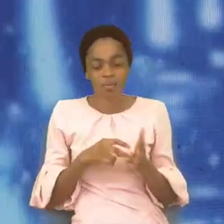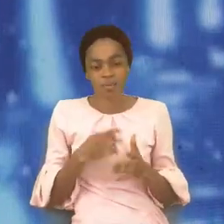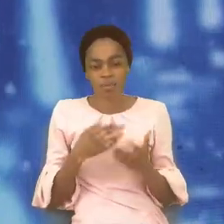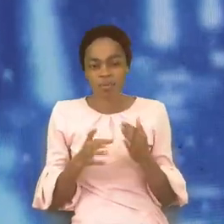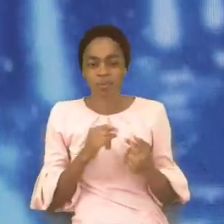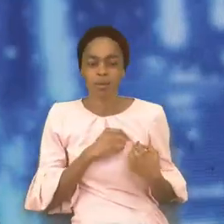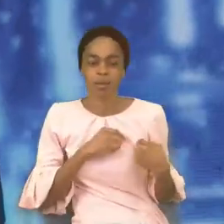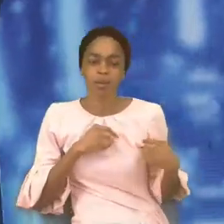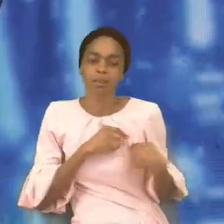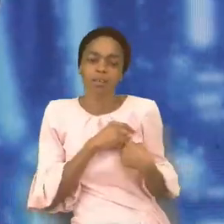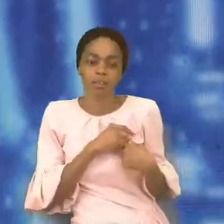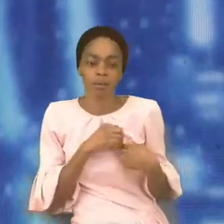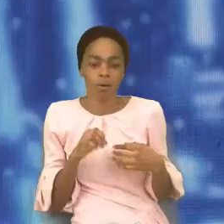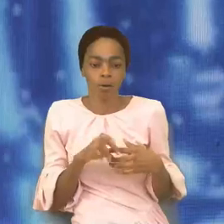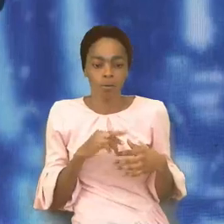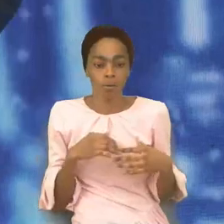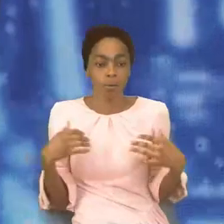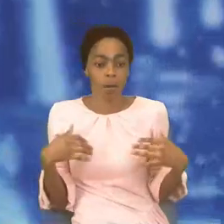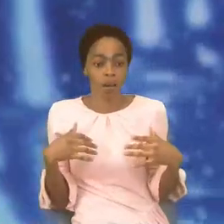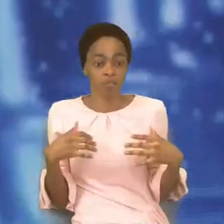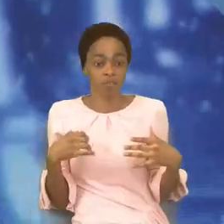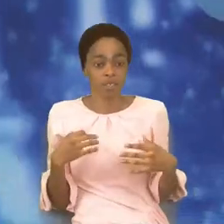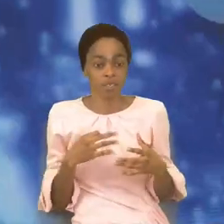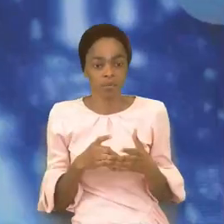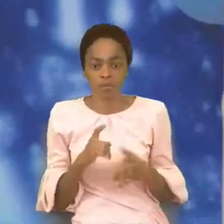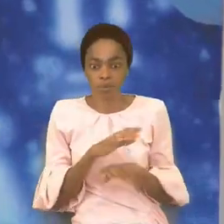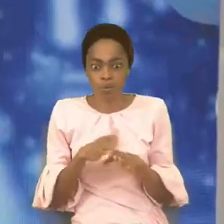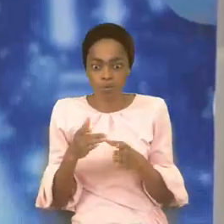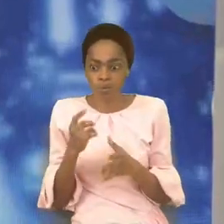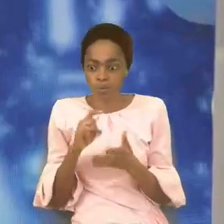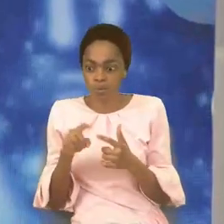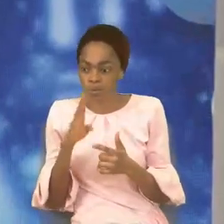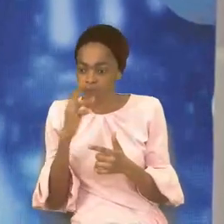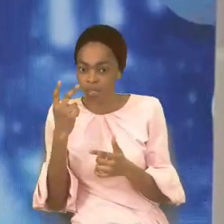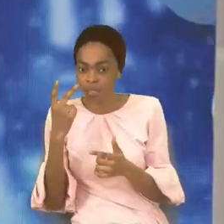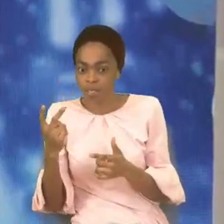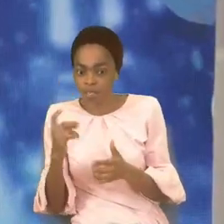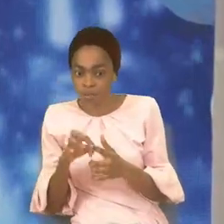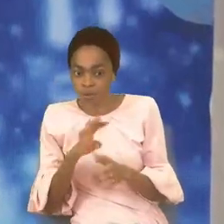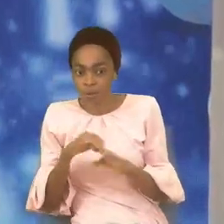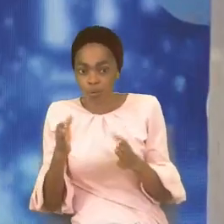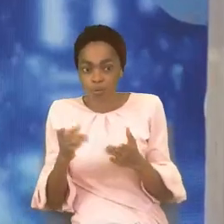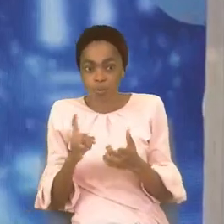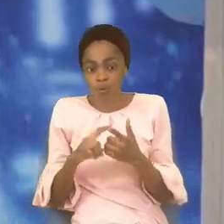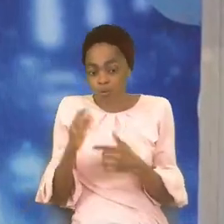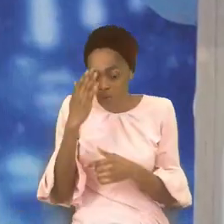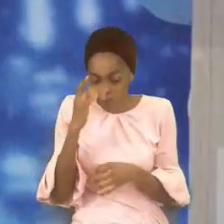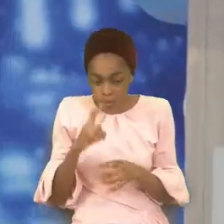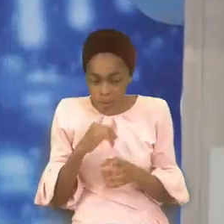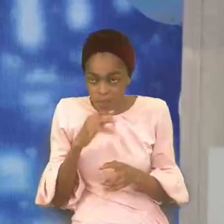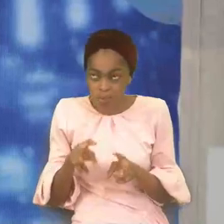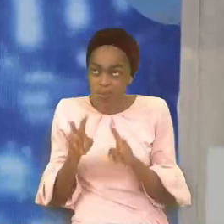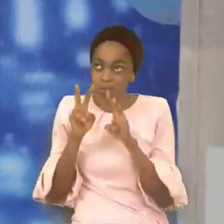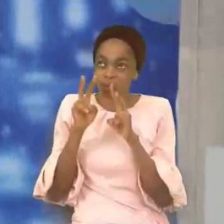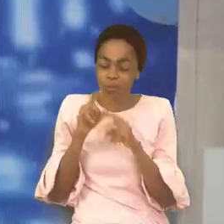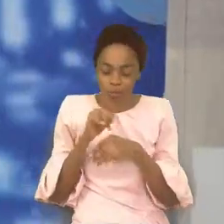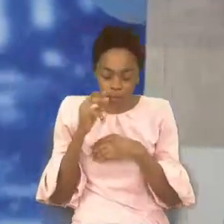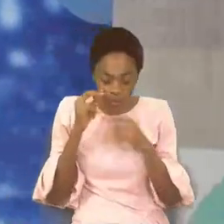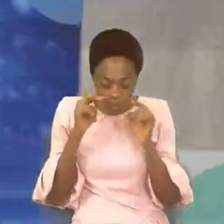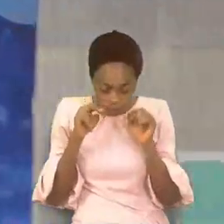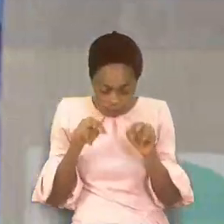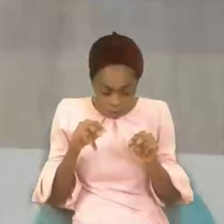chose, tu as peur de quelque chose. C'est comme tu ne veux pas qu'on te détecte, tu ne veux pas qu'on te connaisse. Alors tu ne lèves pas la tête,